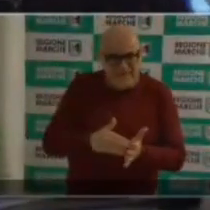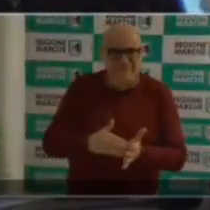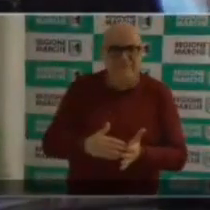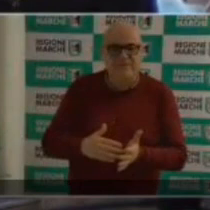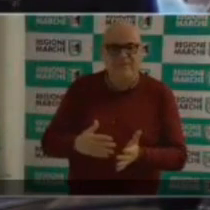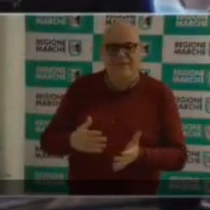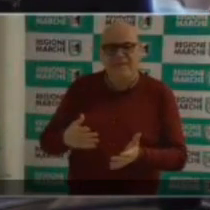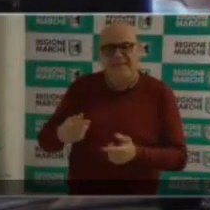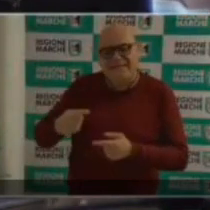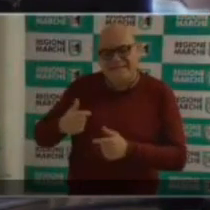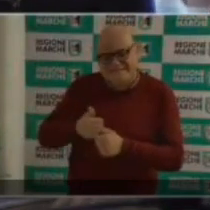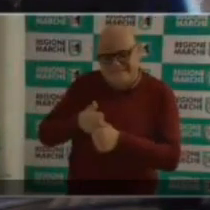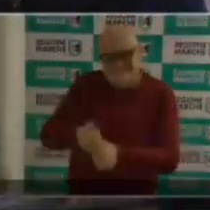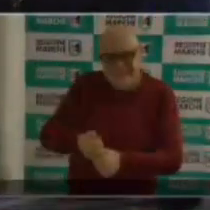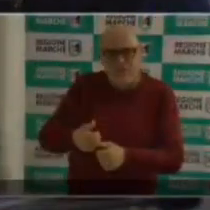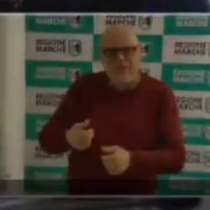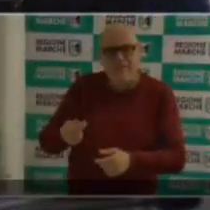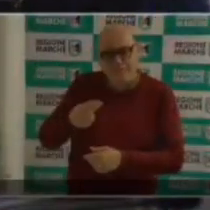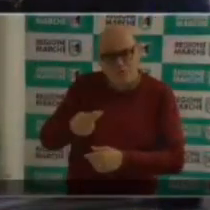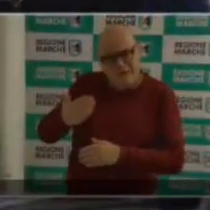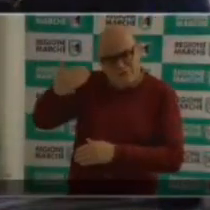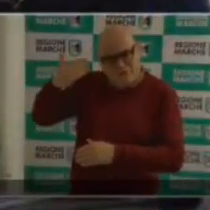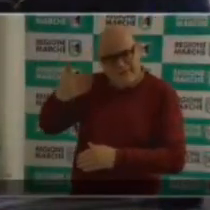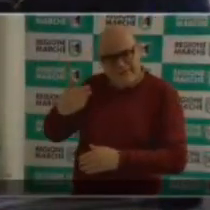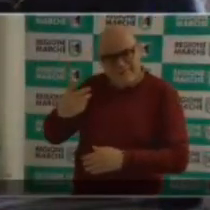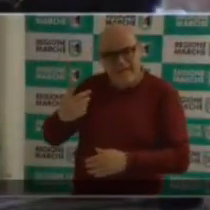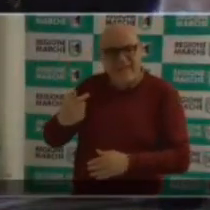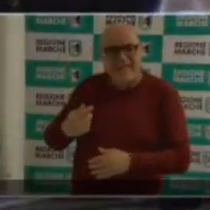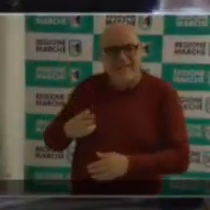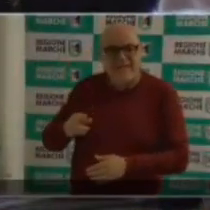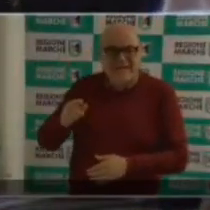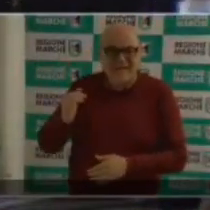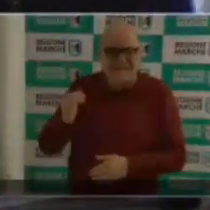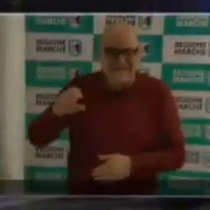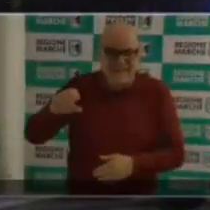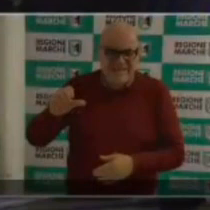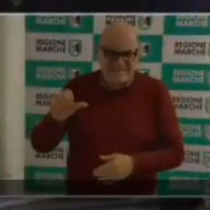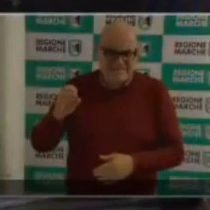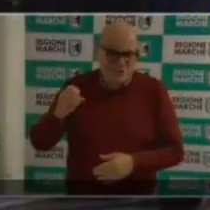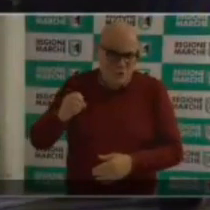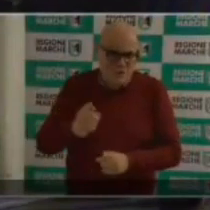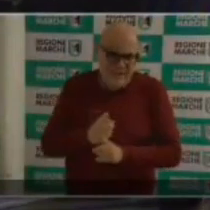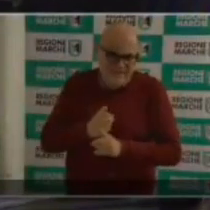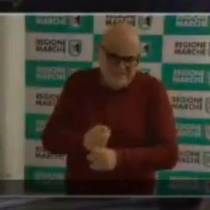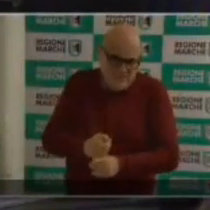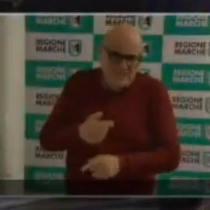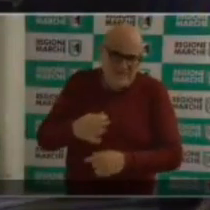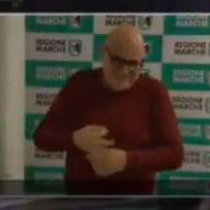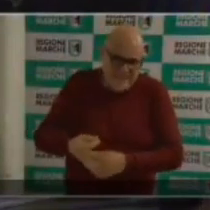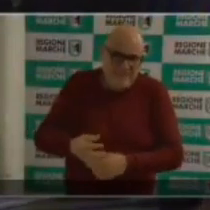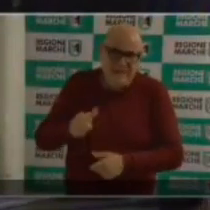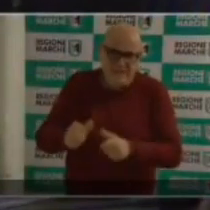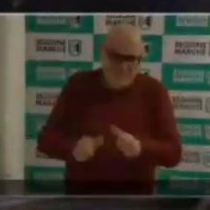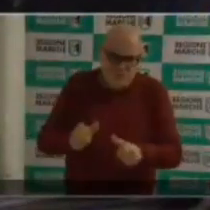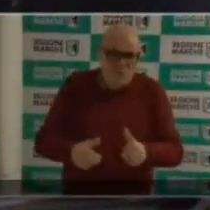fa, entrambi a sostegno di coloro che sono in difficoltà in questa purtroppo in questa situazione di